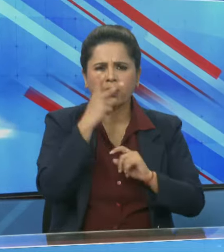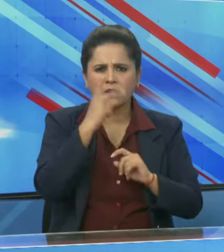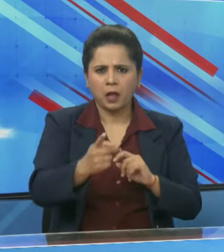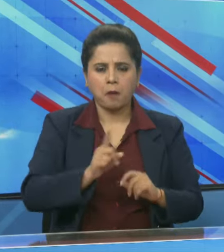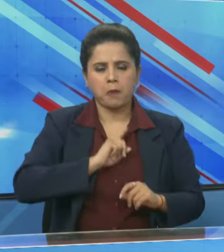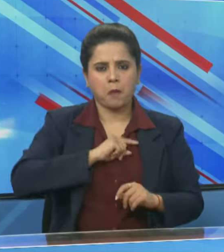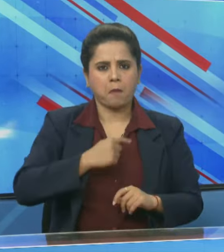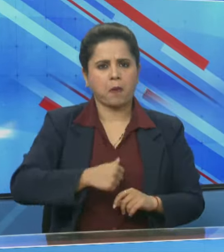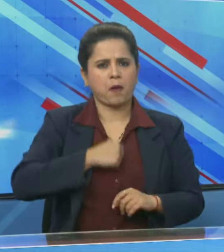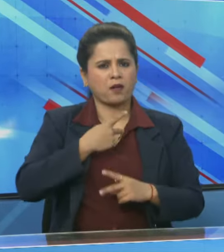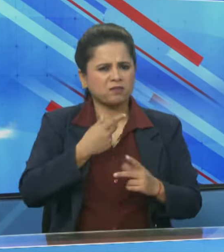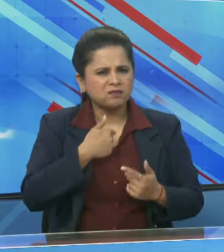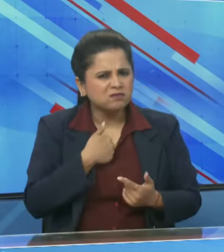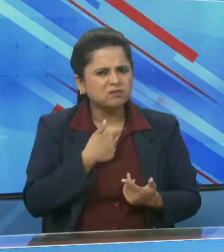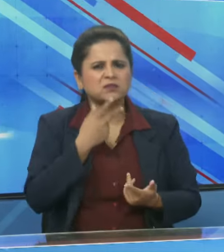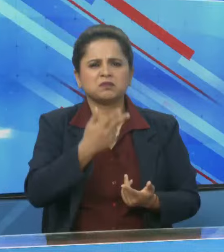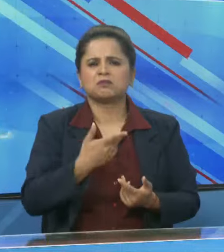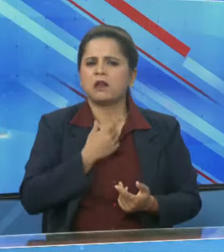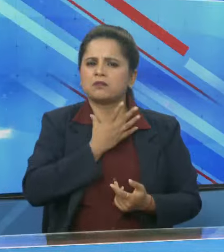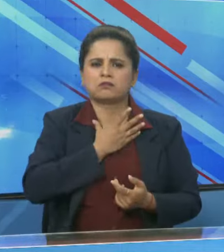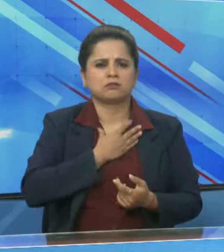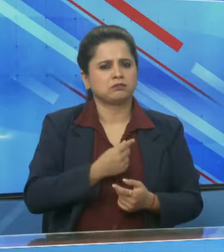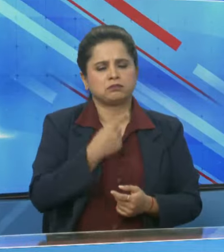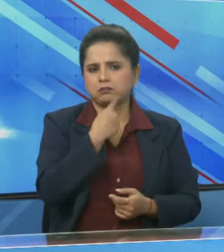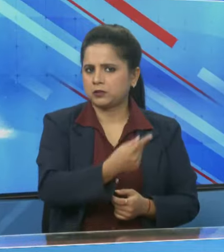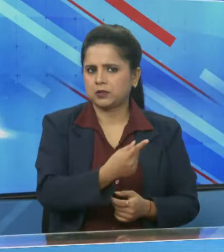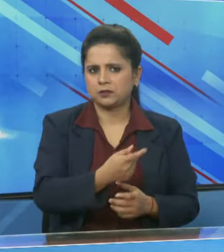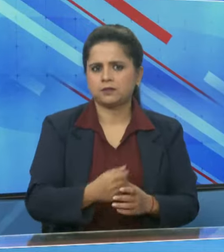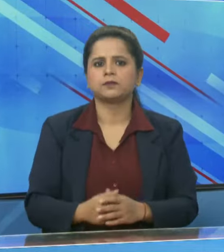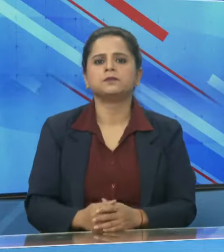राजनीति कर रही है, इससे उन्हें दुख पहुंचा।